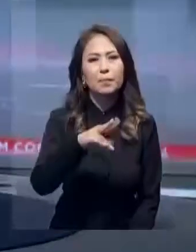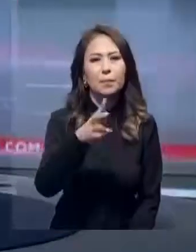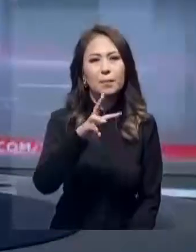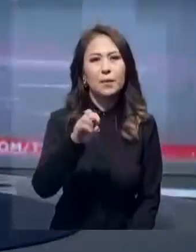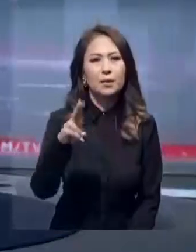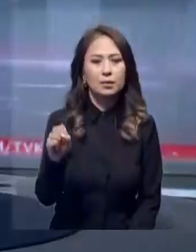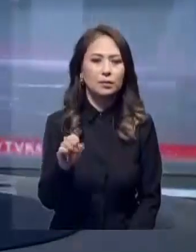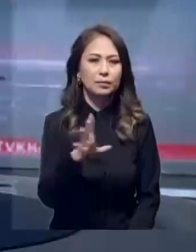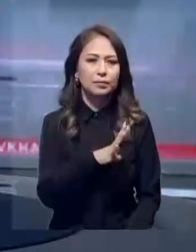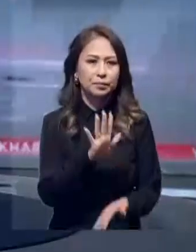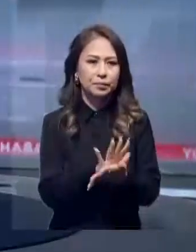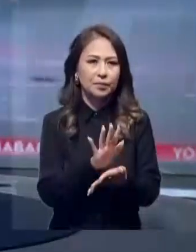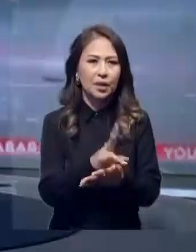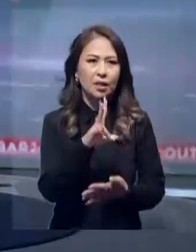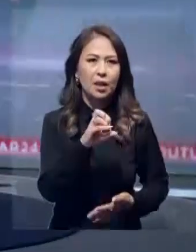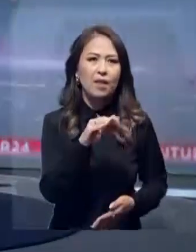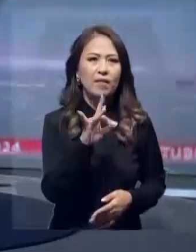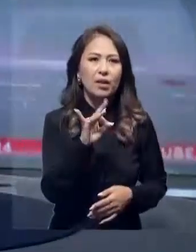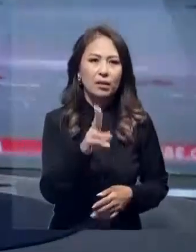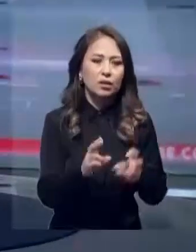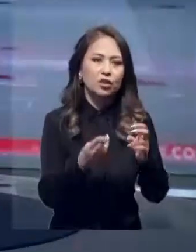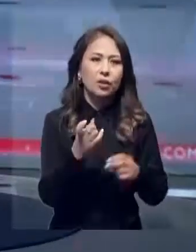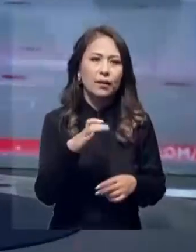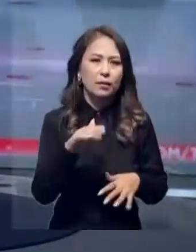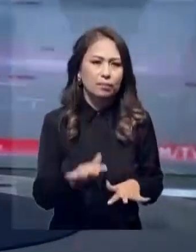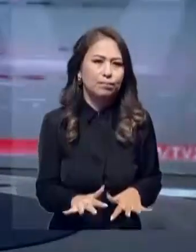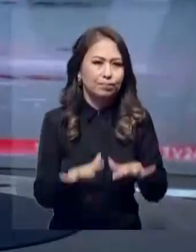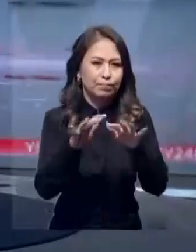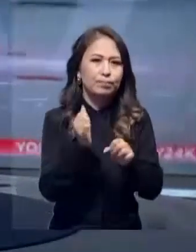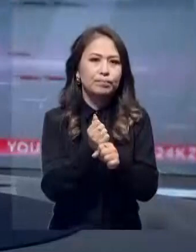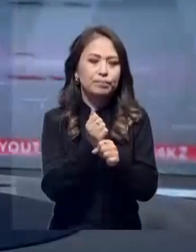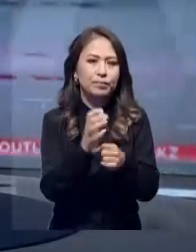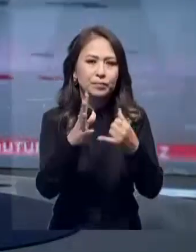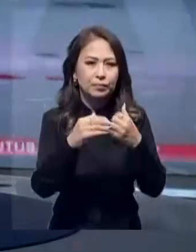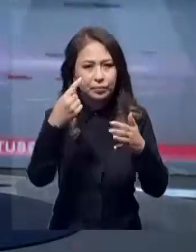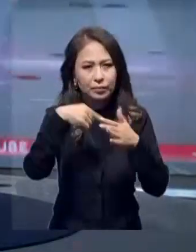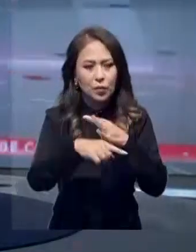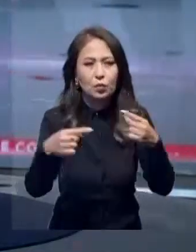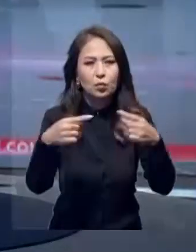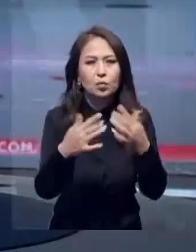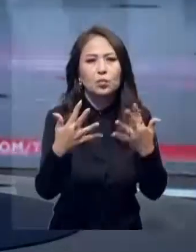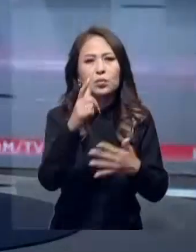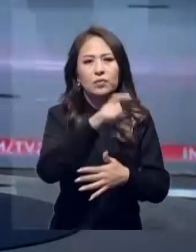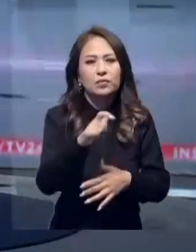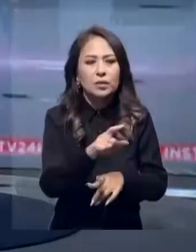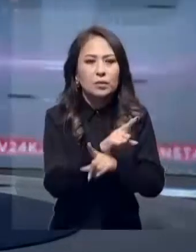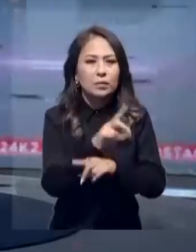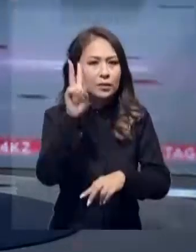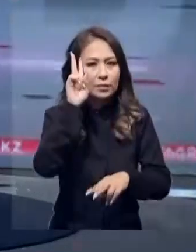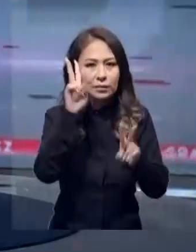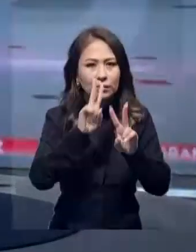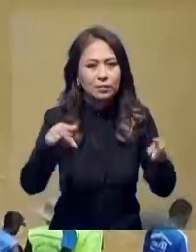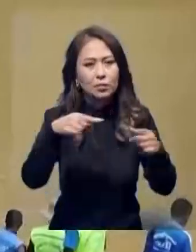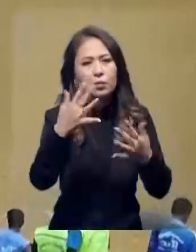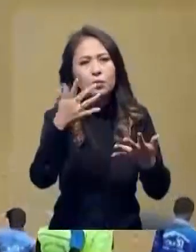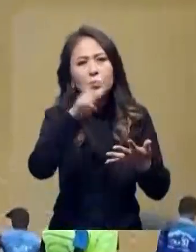Мьянмада лай көшкіні жүріп, нефрит өндіру шахтасын басып қалған. Оқиға кезінде жер астында нақты қанша адам болғаны белгісіз.